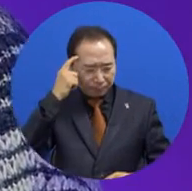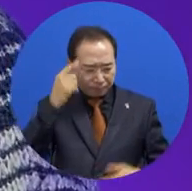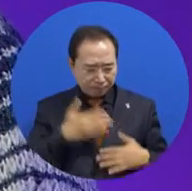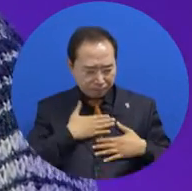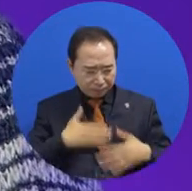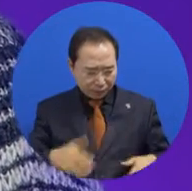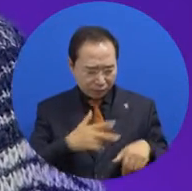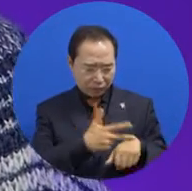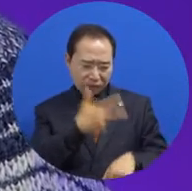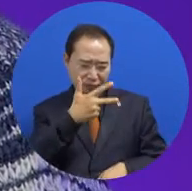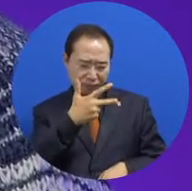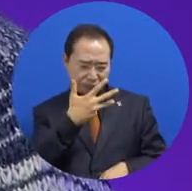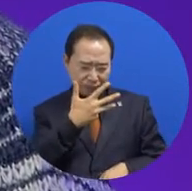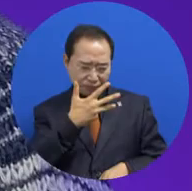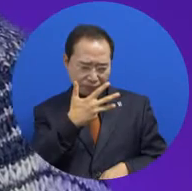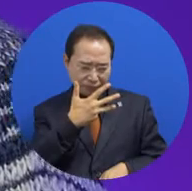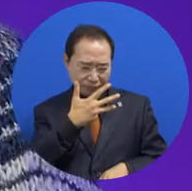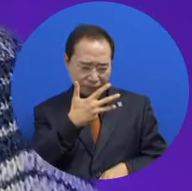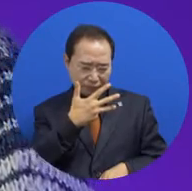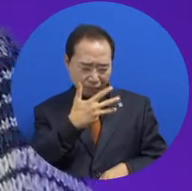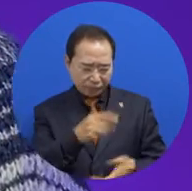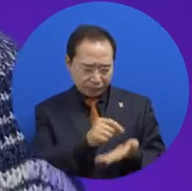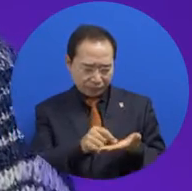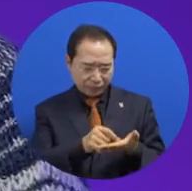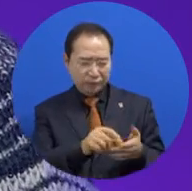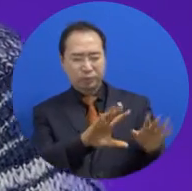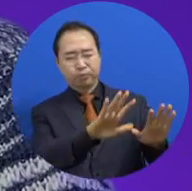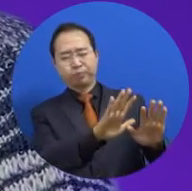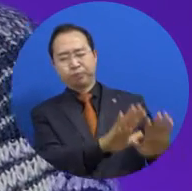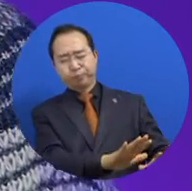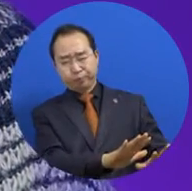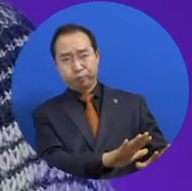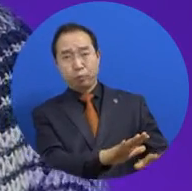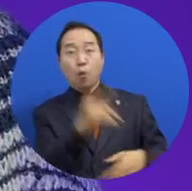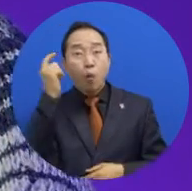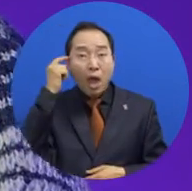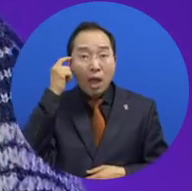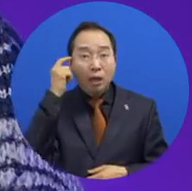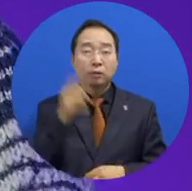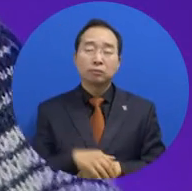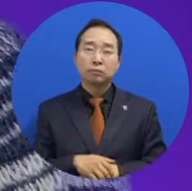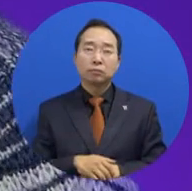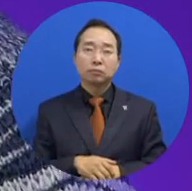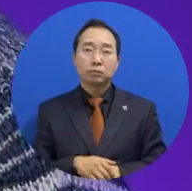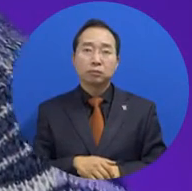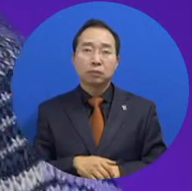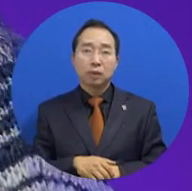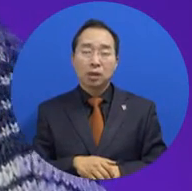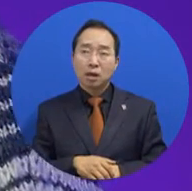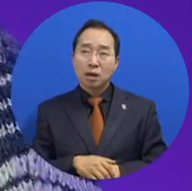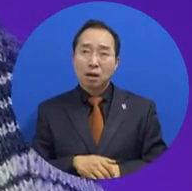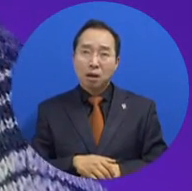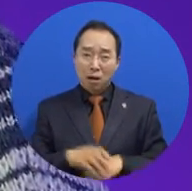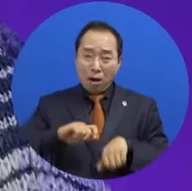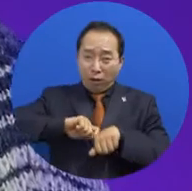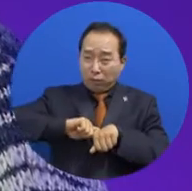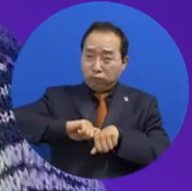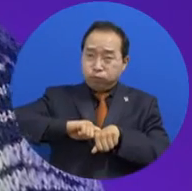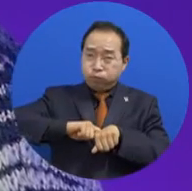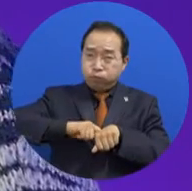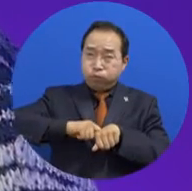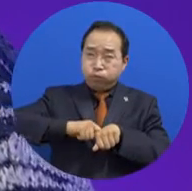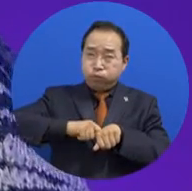피곤하다, 저녁 7시, 8시가 됐다 그러면 무조건 작업을 멈춰요. 왜냐하면 그 이상으로 내가